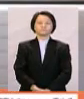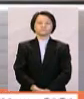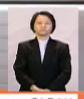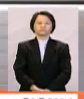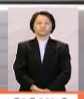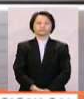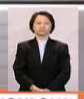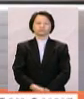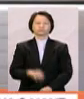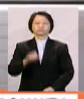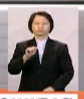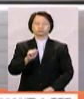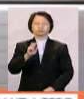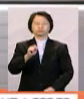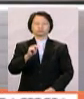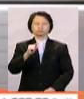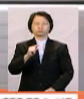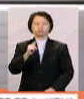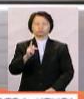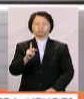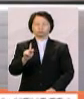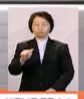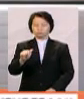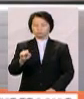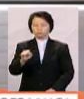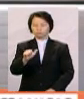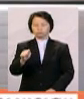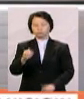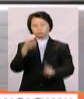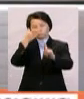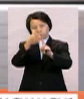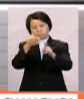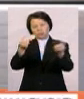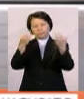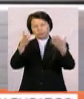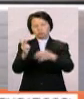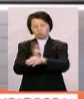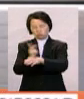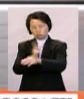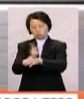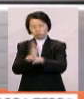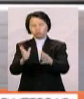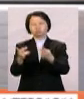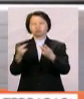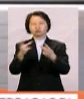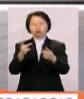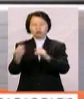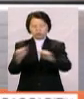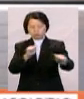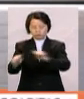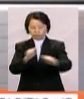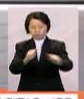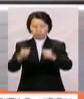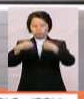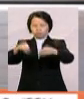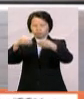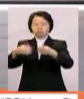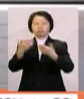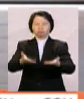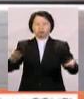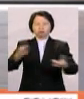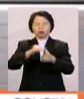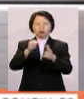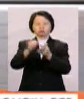Angkatan Koperasi Kebangsaan Malaysia Berhad Angkasa menyasarkan lebih banyak koperasi untuk bergiat aktif dalam memasarkan produk